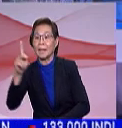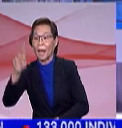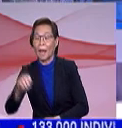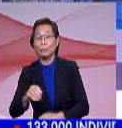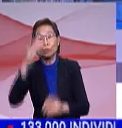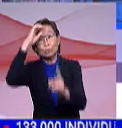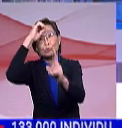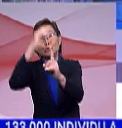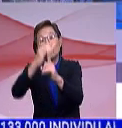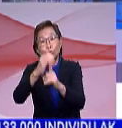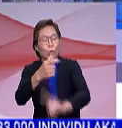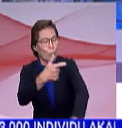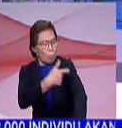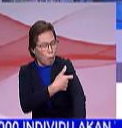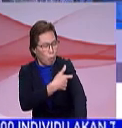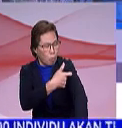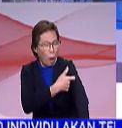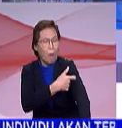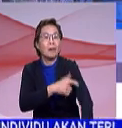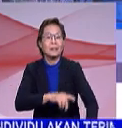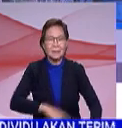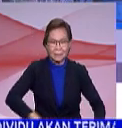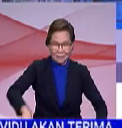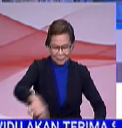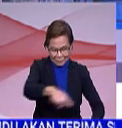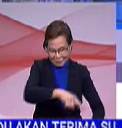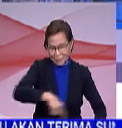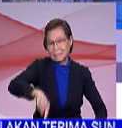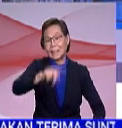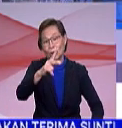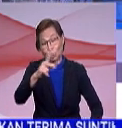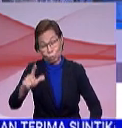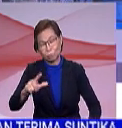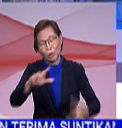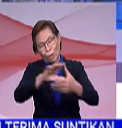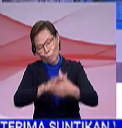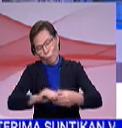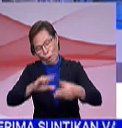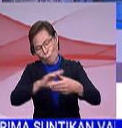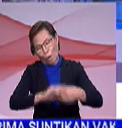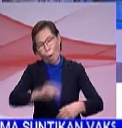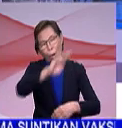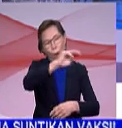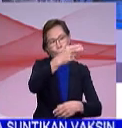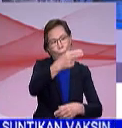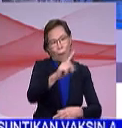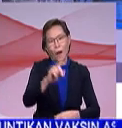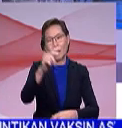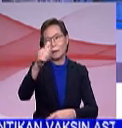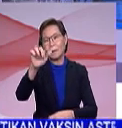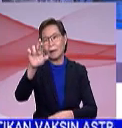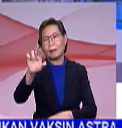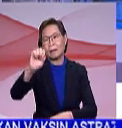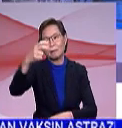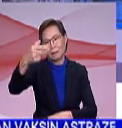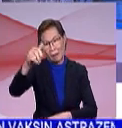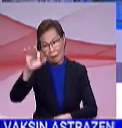imunisasi COVID-19 kebangsaan di kawasan Ibu Negara. Butirannya bersama Muhammad Ashraf Ishak.